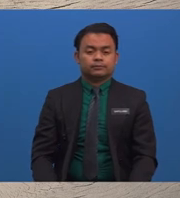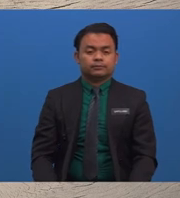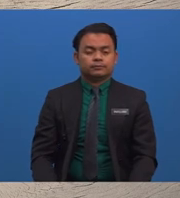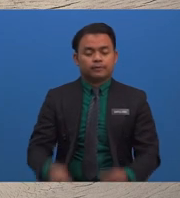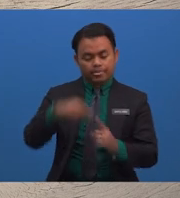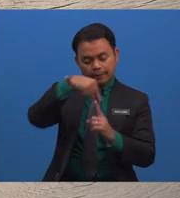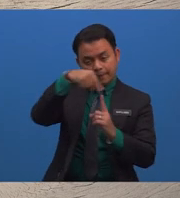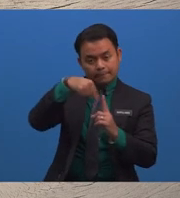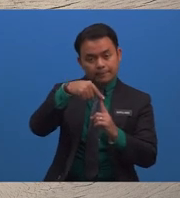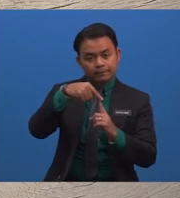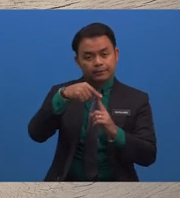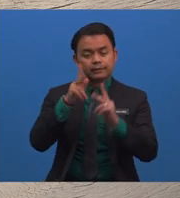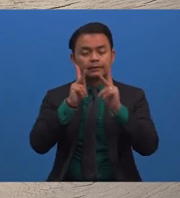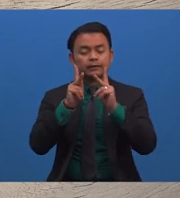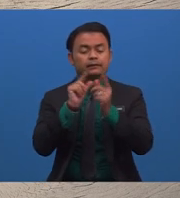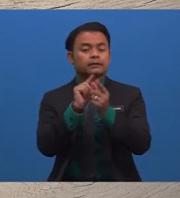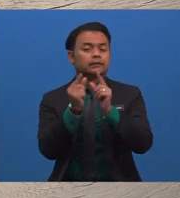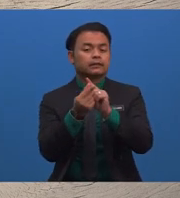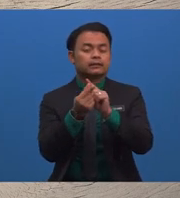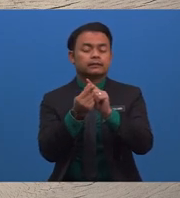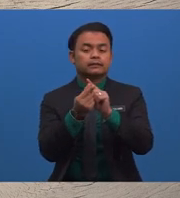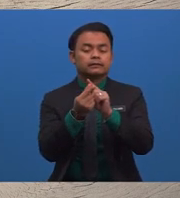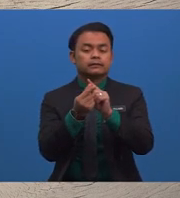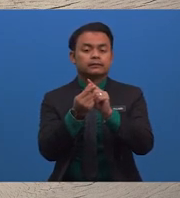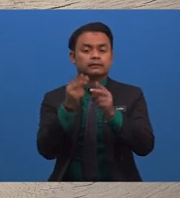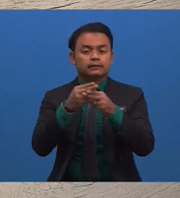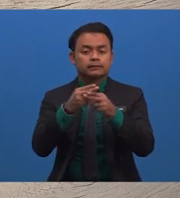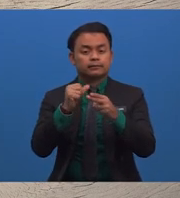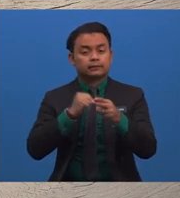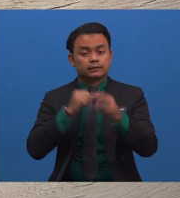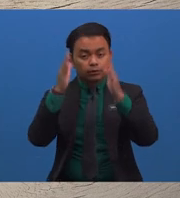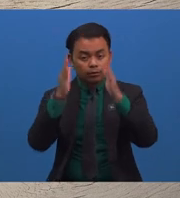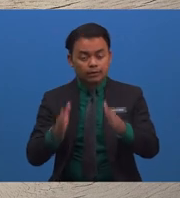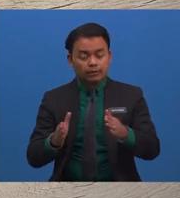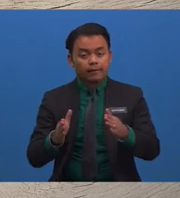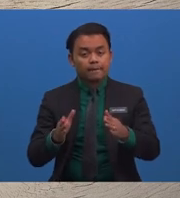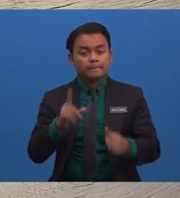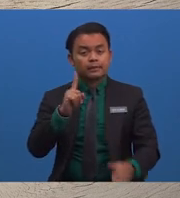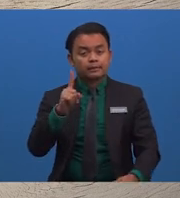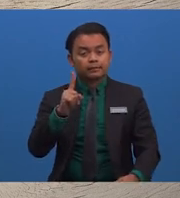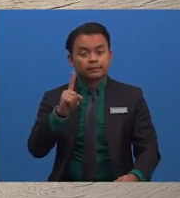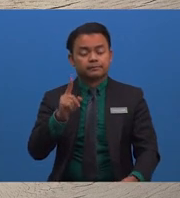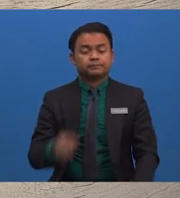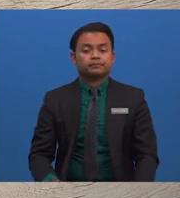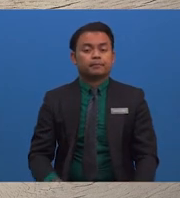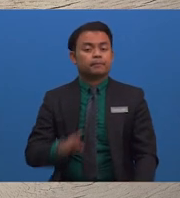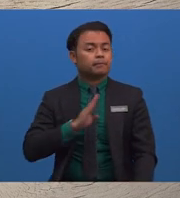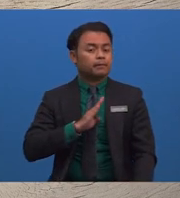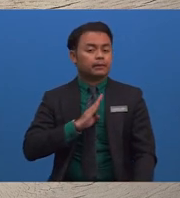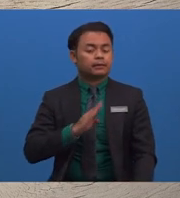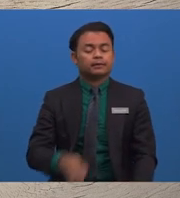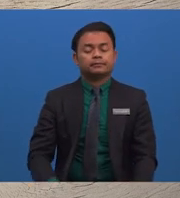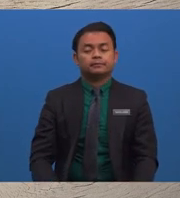Apabila kata ganti nama diri orang pertama iaitu beta digunakan, titah